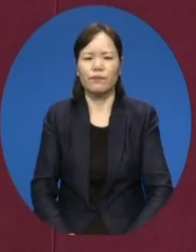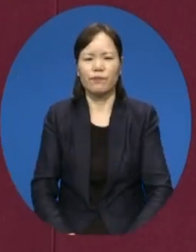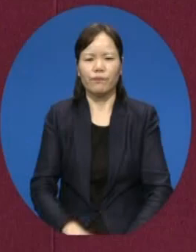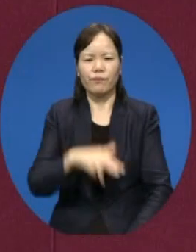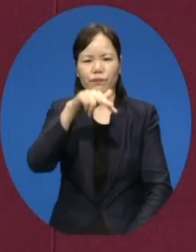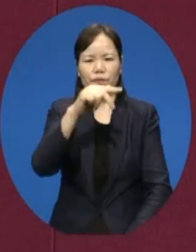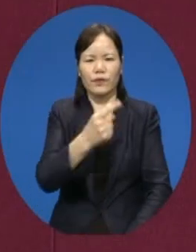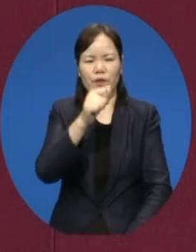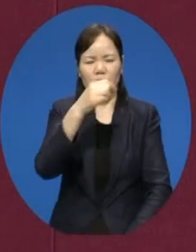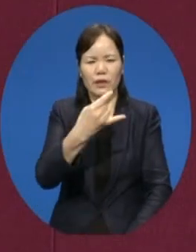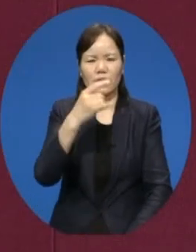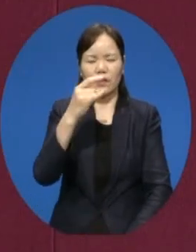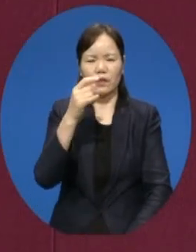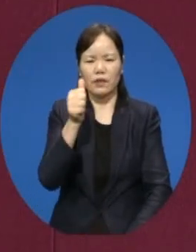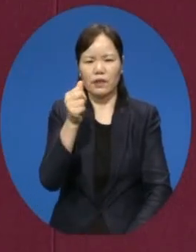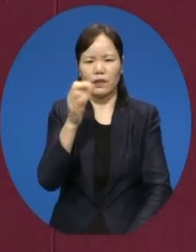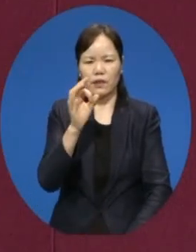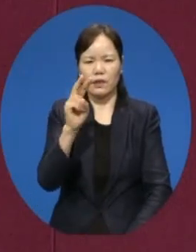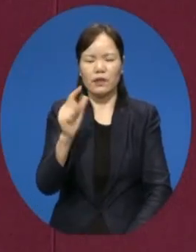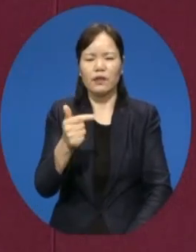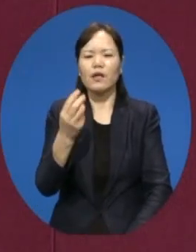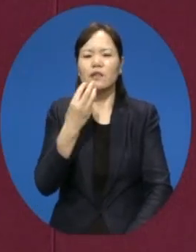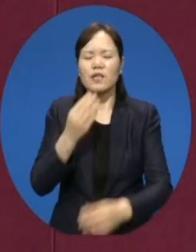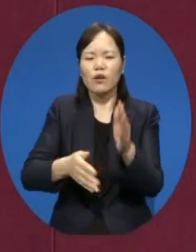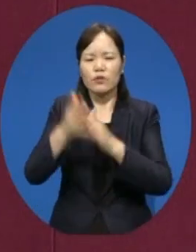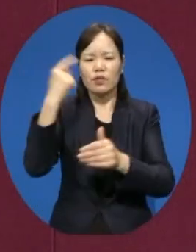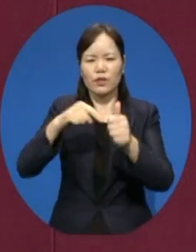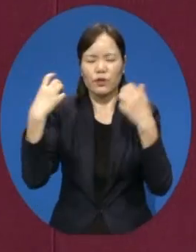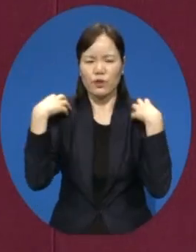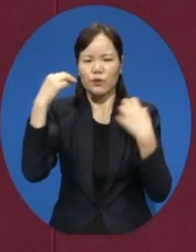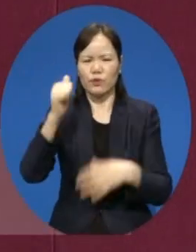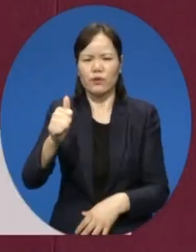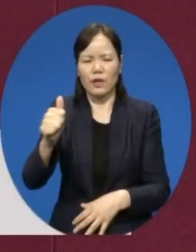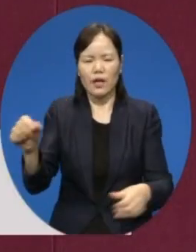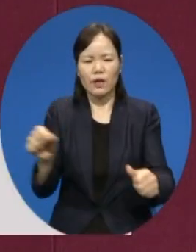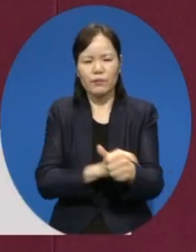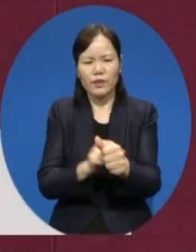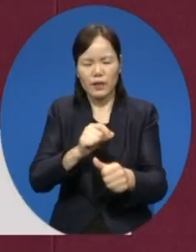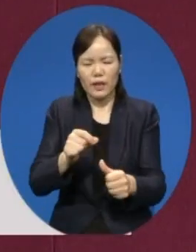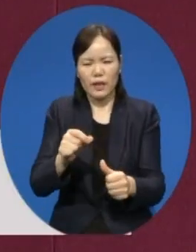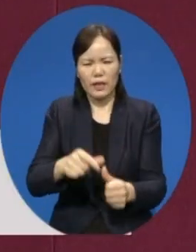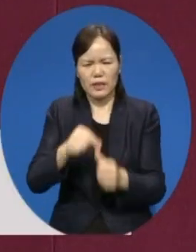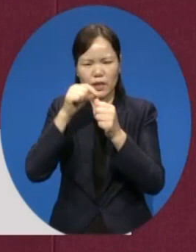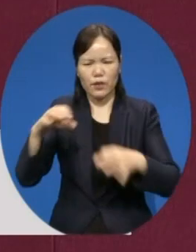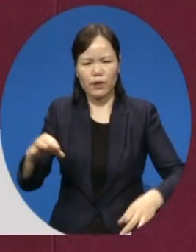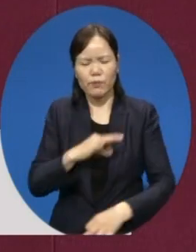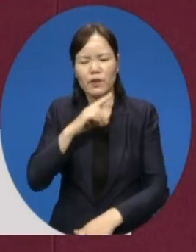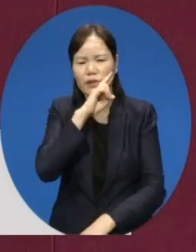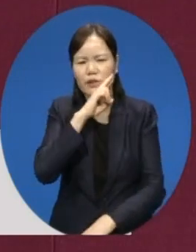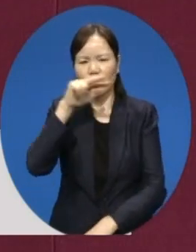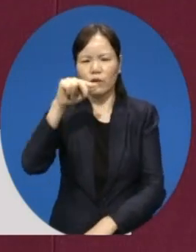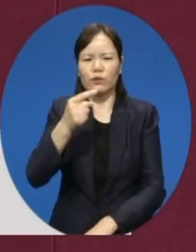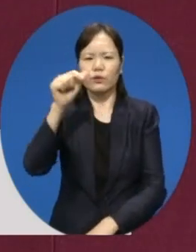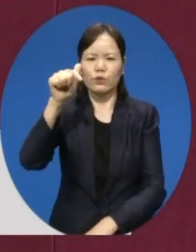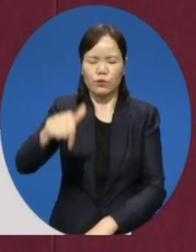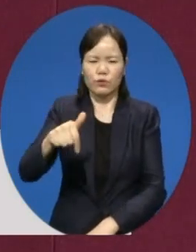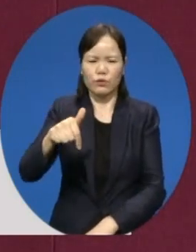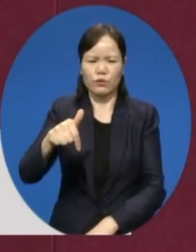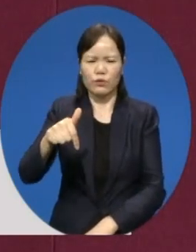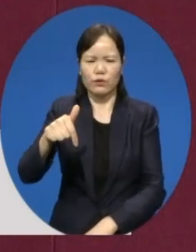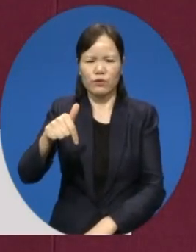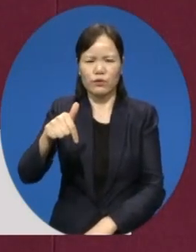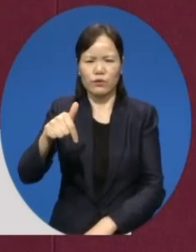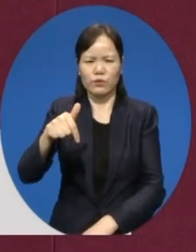조희연 서울시 교육감 정교조 특혜 채용 비리의혹 조국 씨 일가